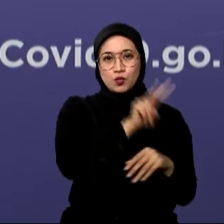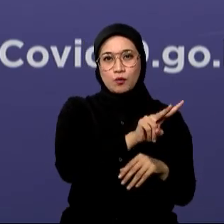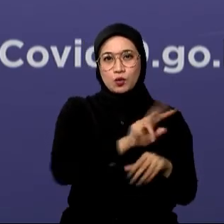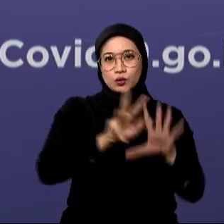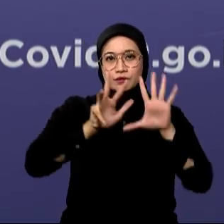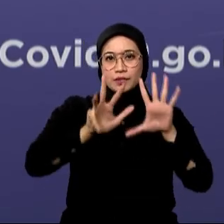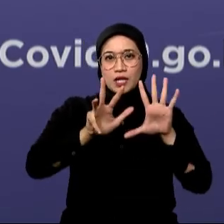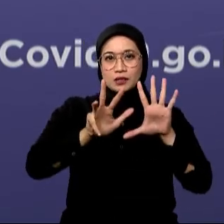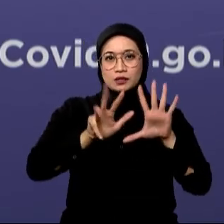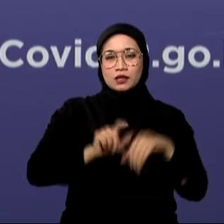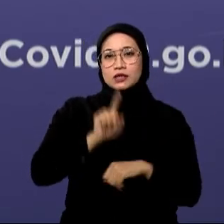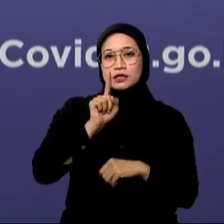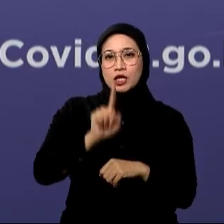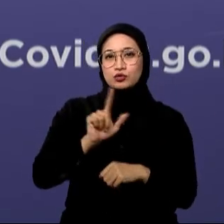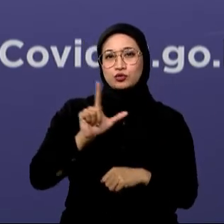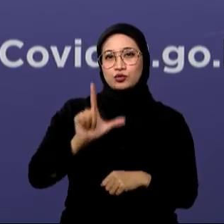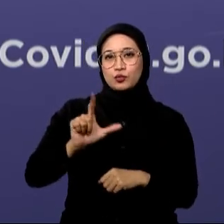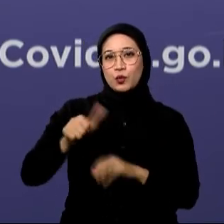29.176